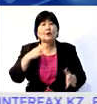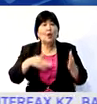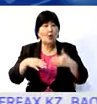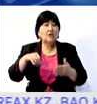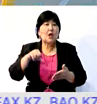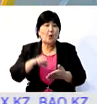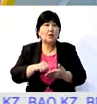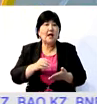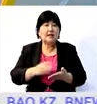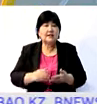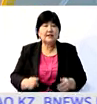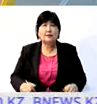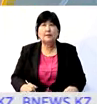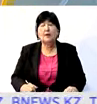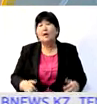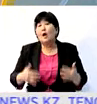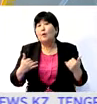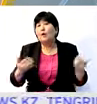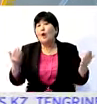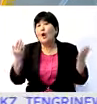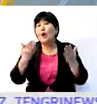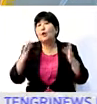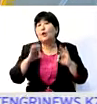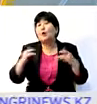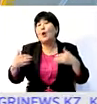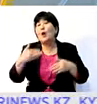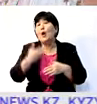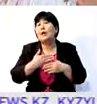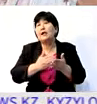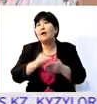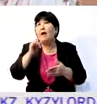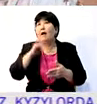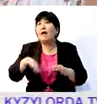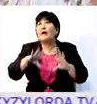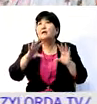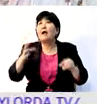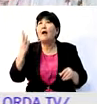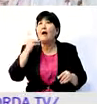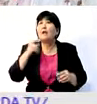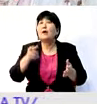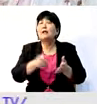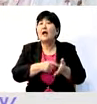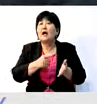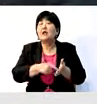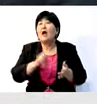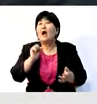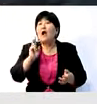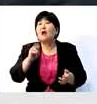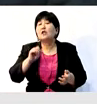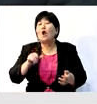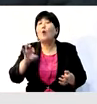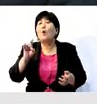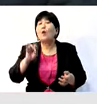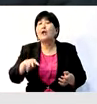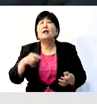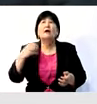ортақтасты. Бүгінде Киноплекс кинотеатрлар желісінің Қазақстан бойынша Алматы, Қарағанды, Ақтау, Атырау, Орал және